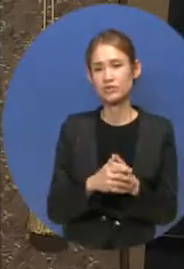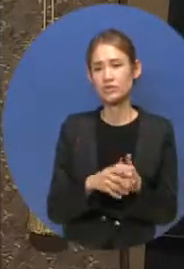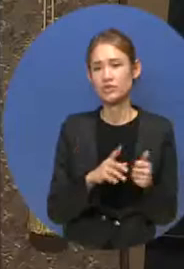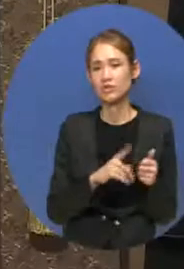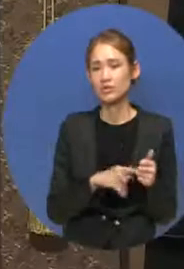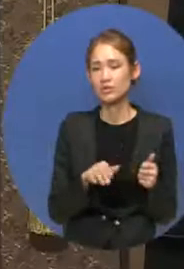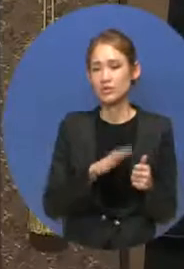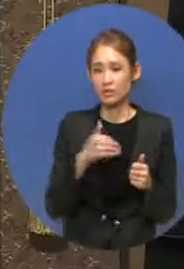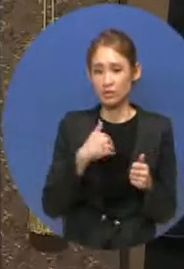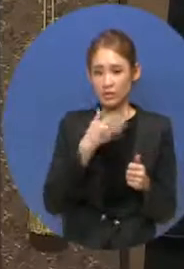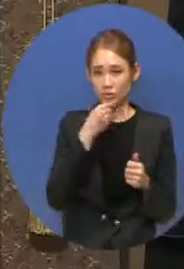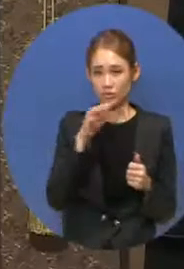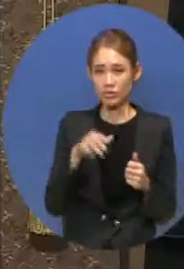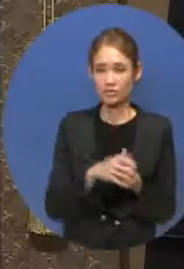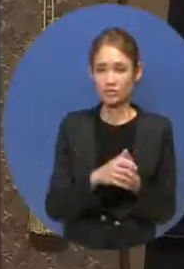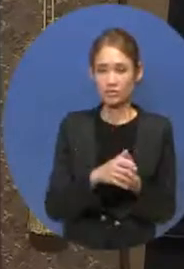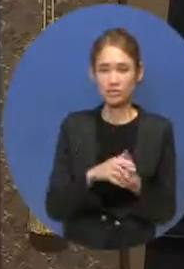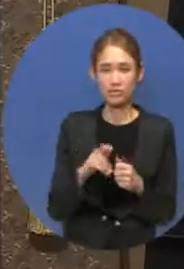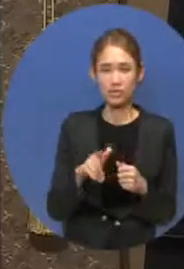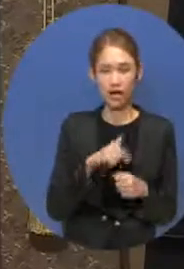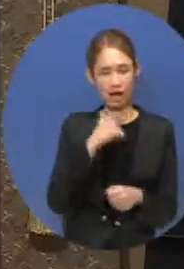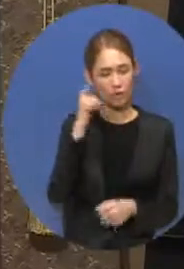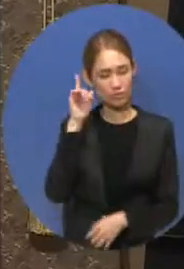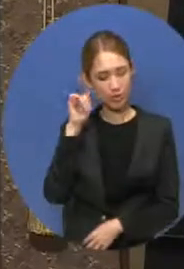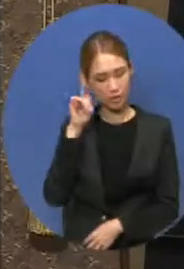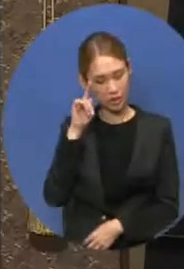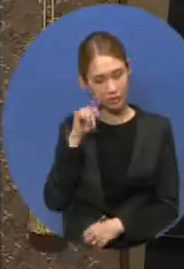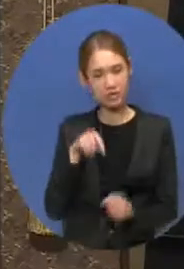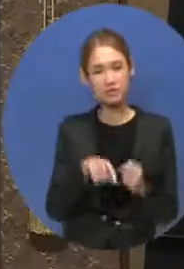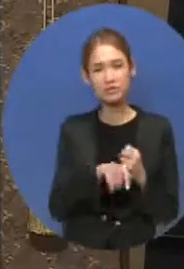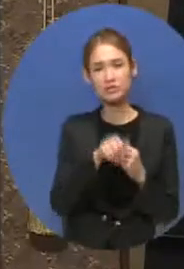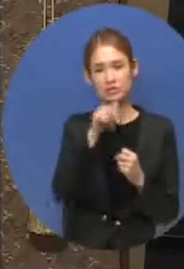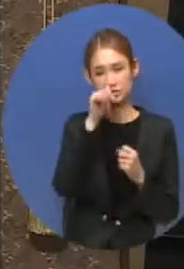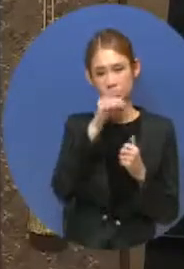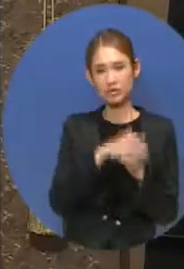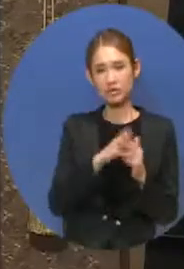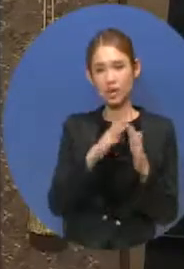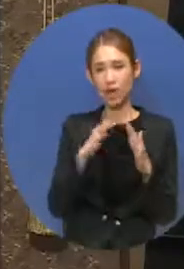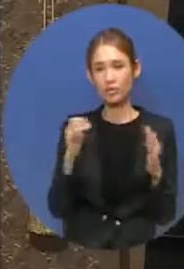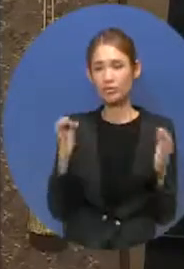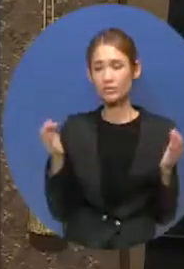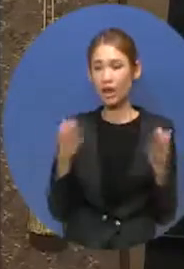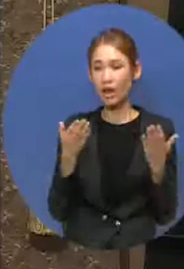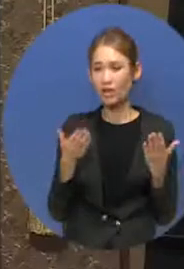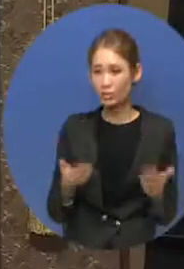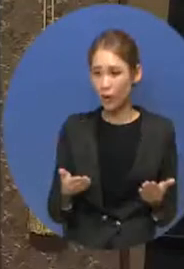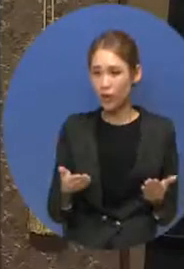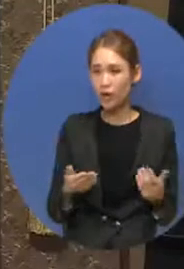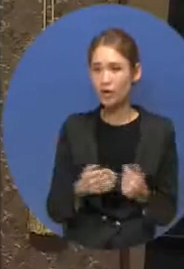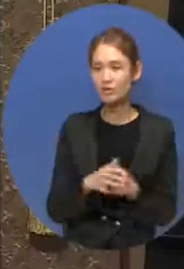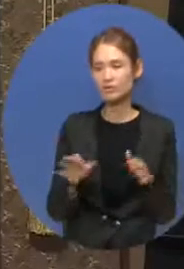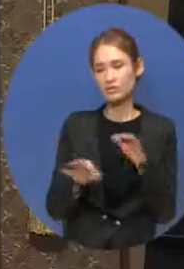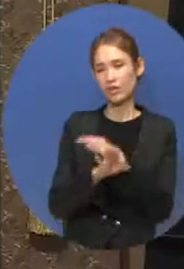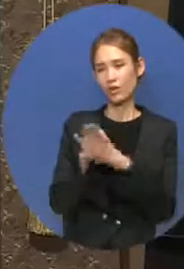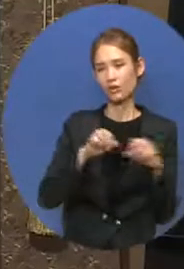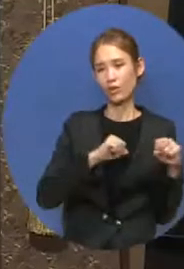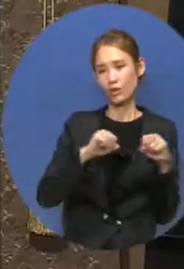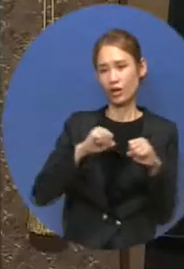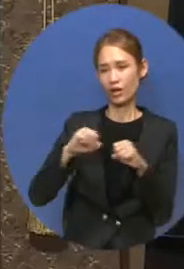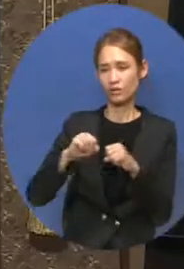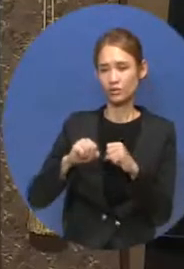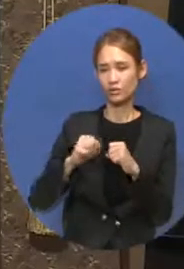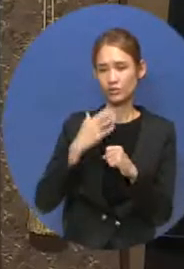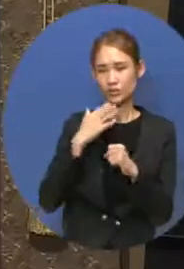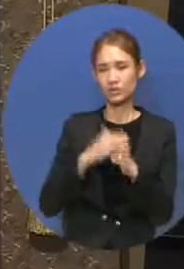그분은 우리 복지관에 오셔서 하루를 의미 있게 보내시고 가족들은 잠시 쉬시거나 또 경제적 활동을 할 수 있도록